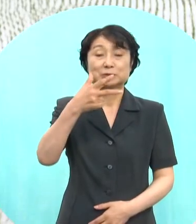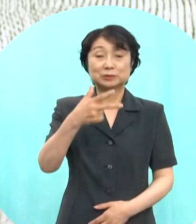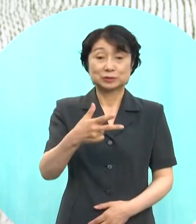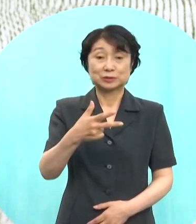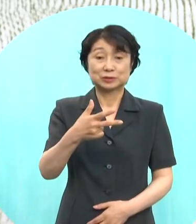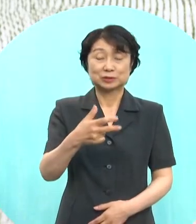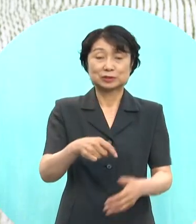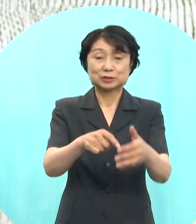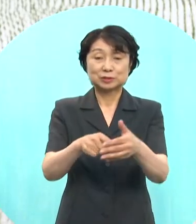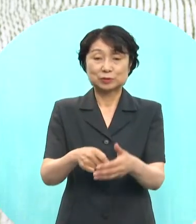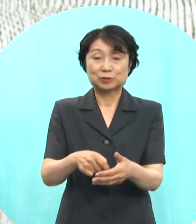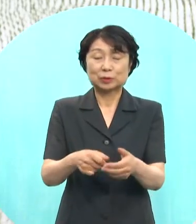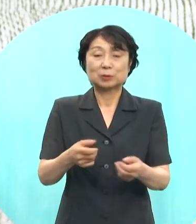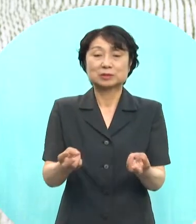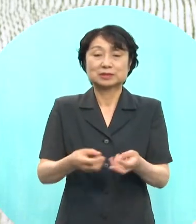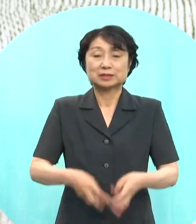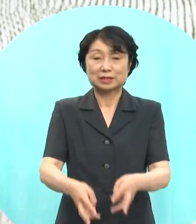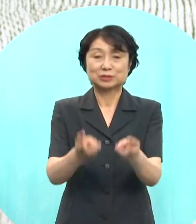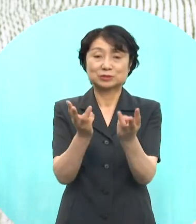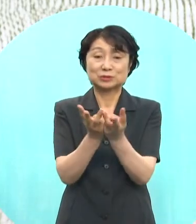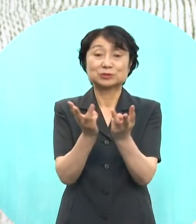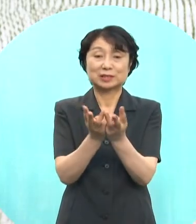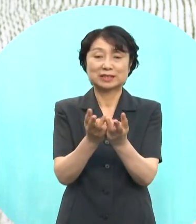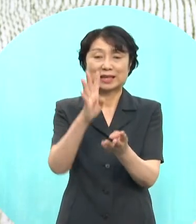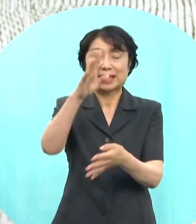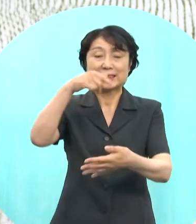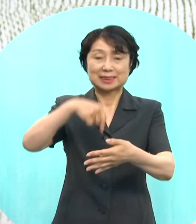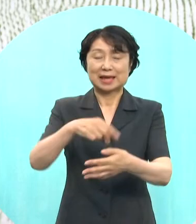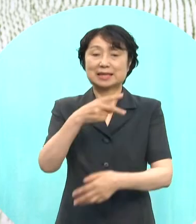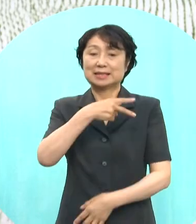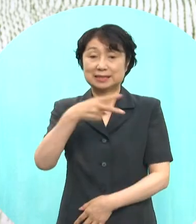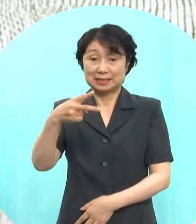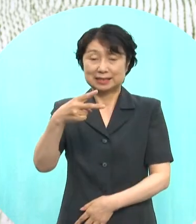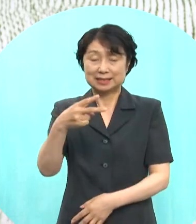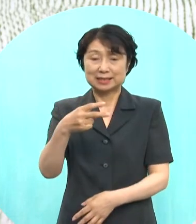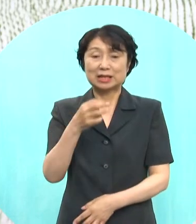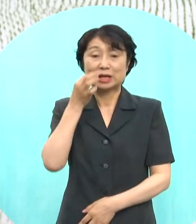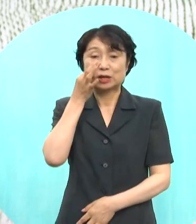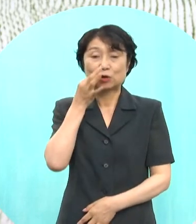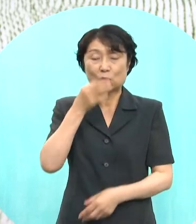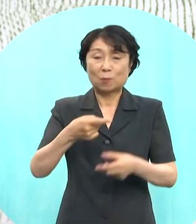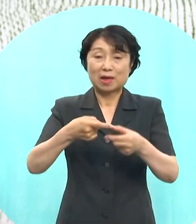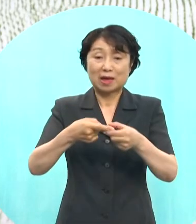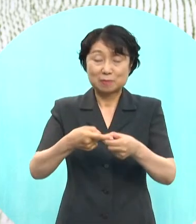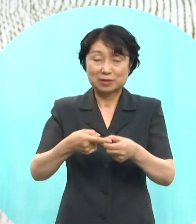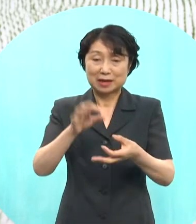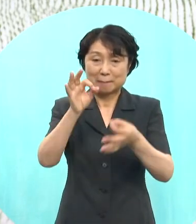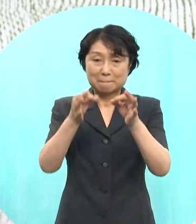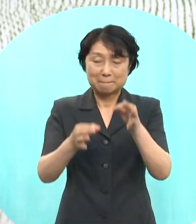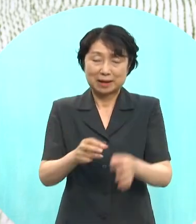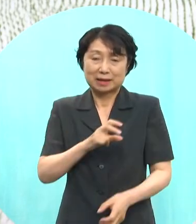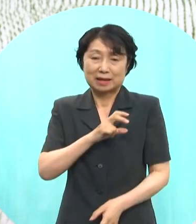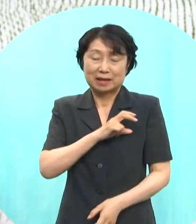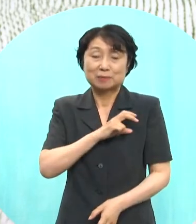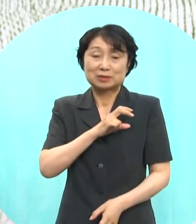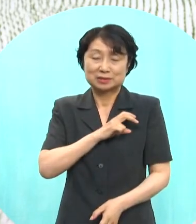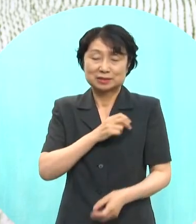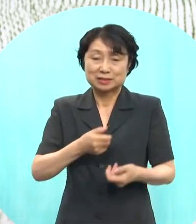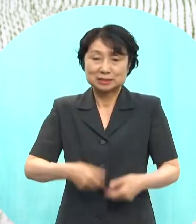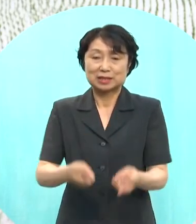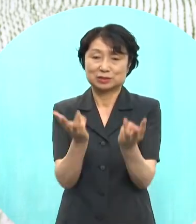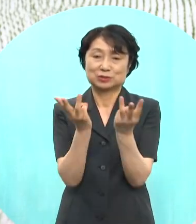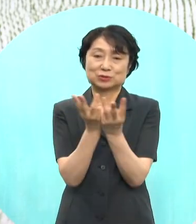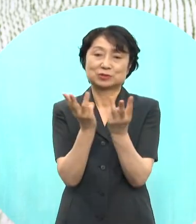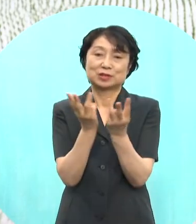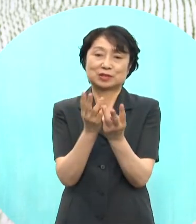山口市は農業産出額が県内2位、米、麦、豆、芋の産出額